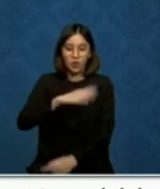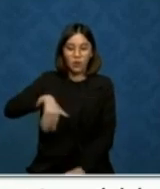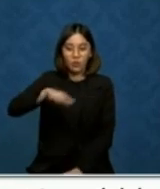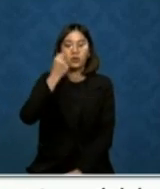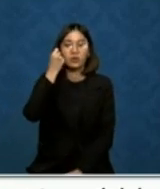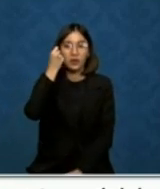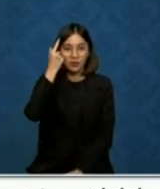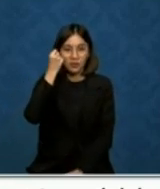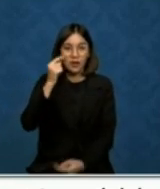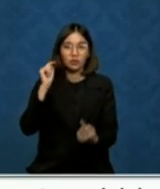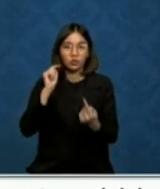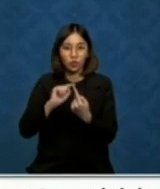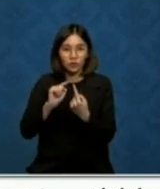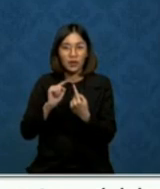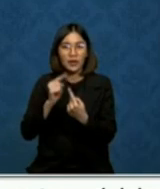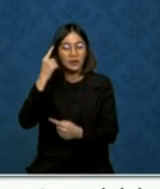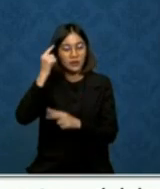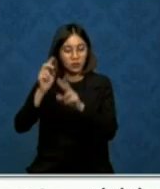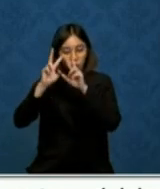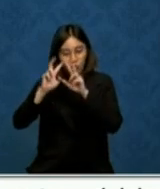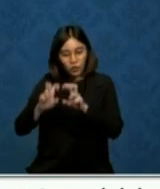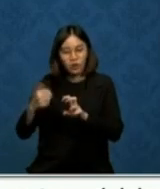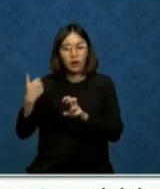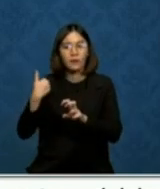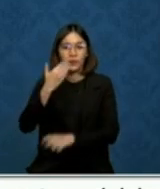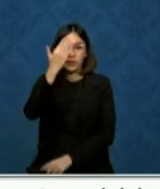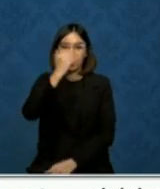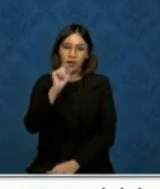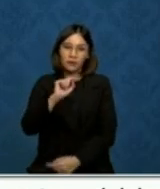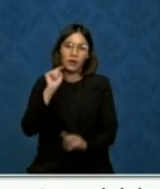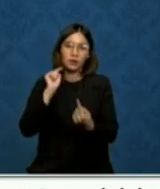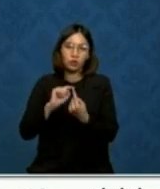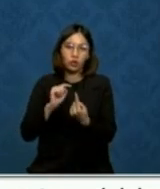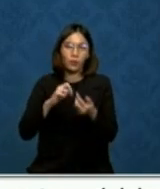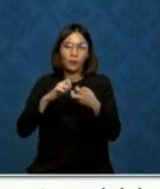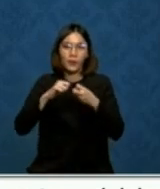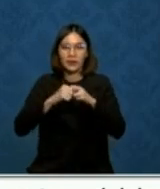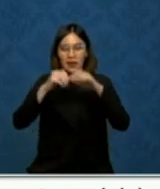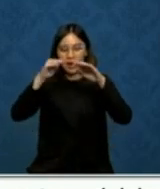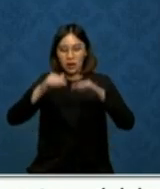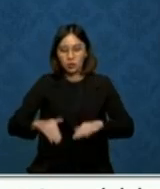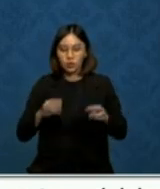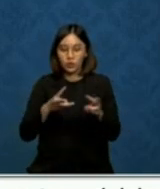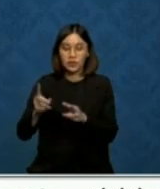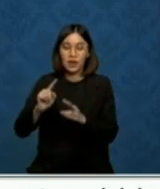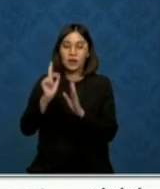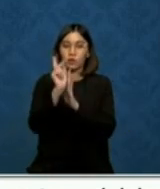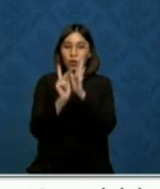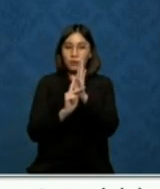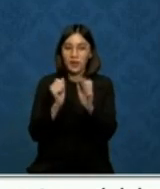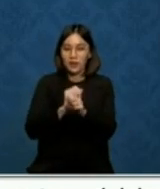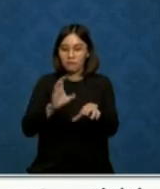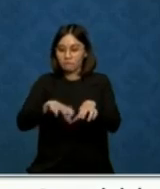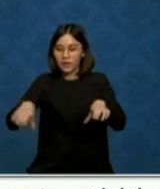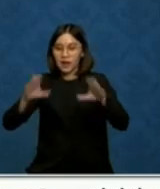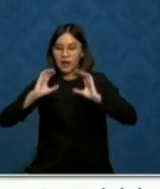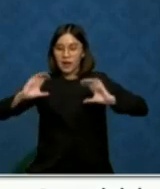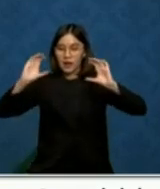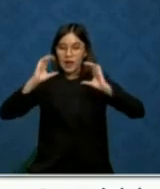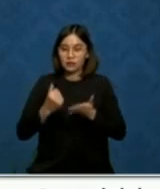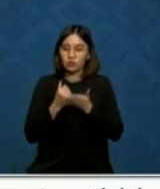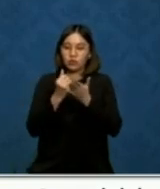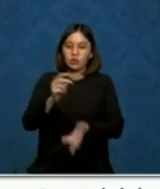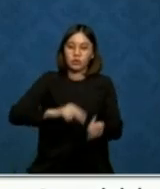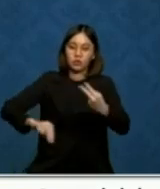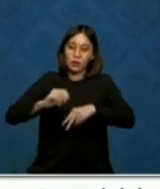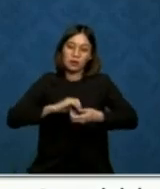องนี้ในความสร้างความตระหนักให้มากขึ้นเพื่อนำไปสู่การลดปัญหาโดยใช้กฎหมายและหน่วยงานรัฐเป็นที่พึ่งกับ